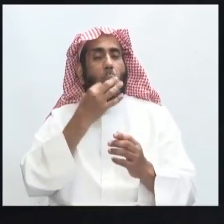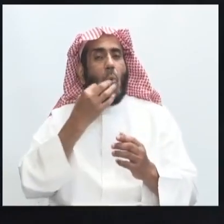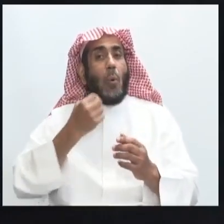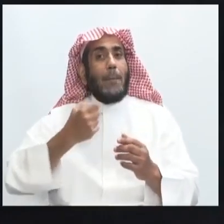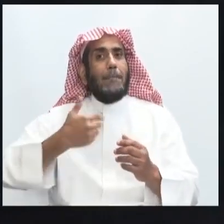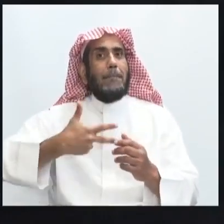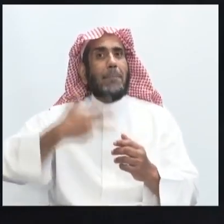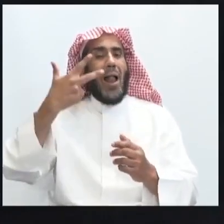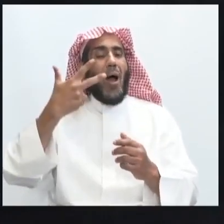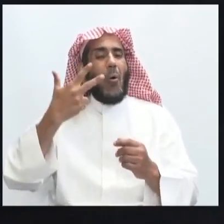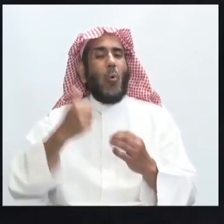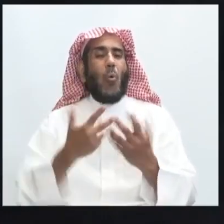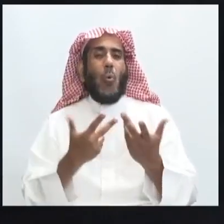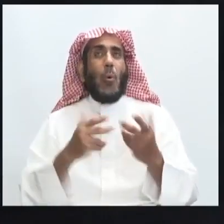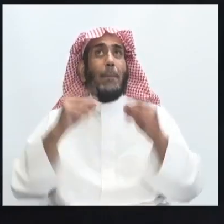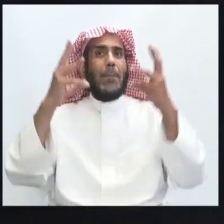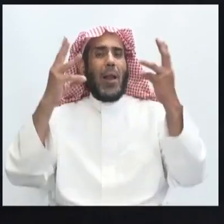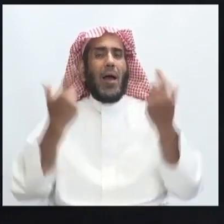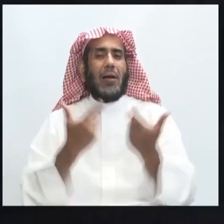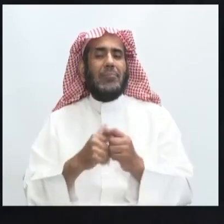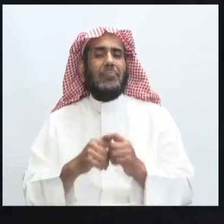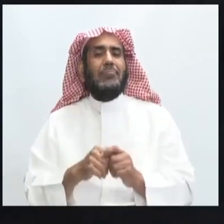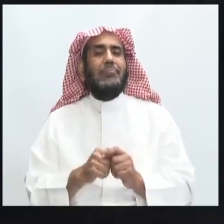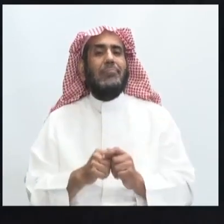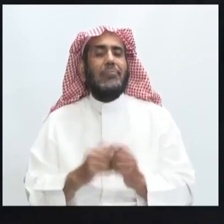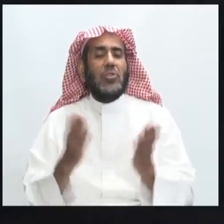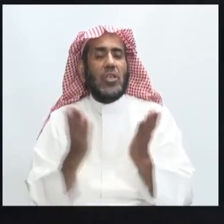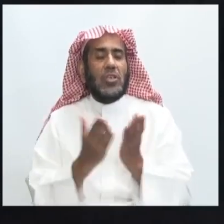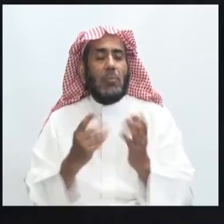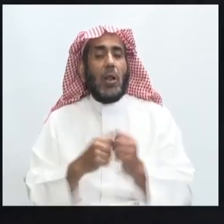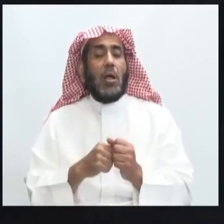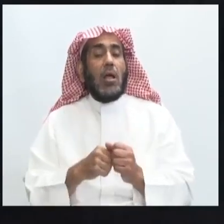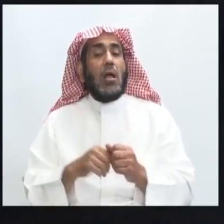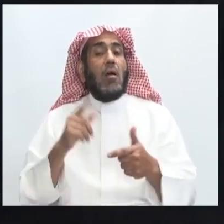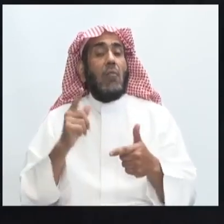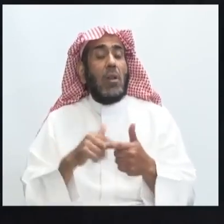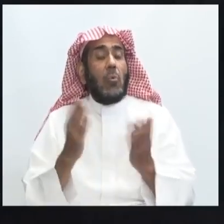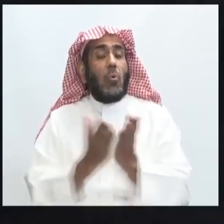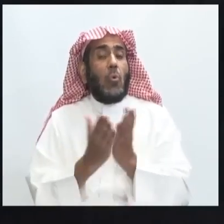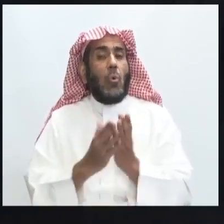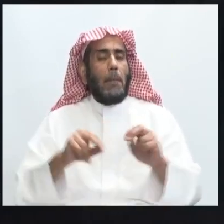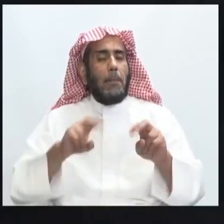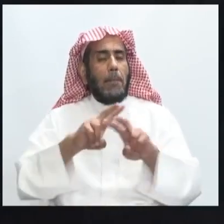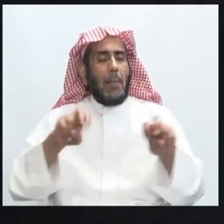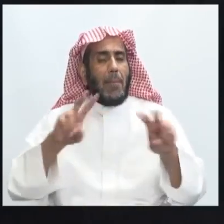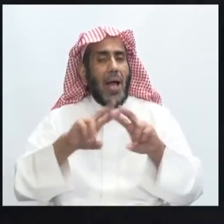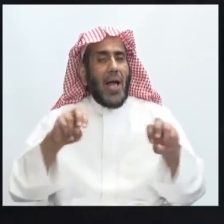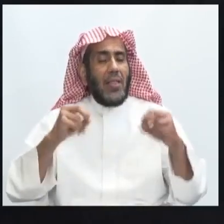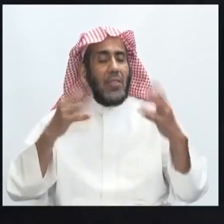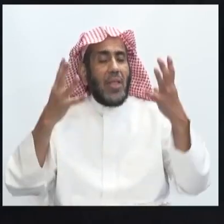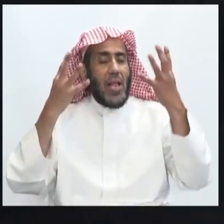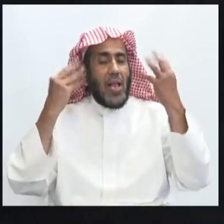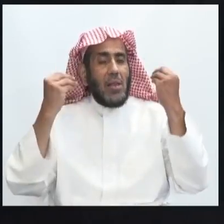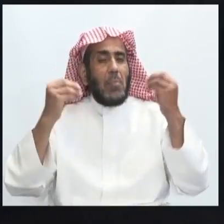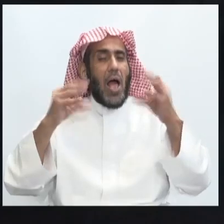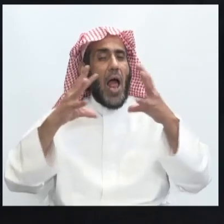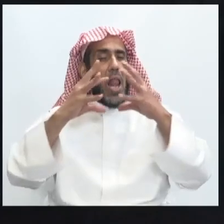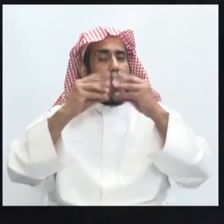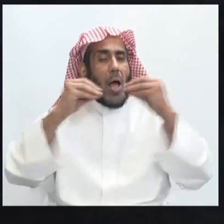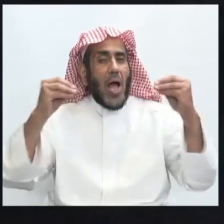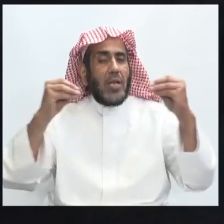دراسات بلاغيه ودراسات بلاغيه فالموضوع الثاني من باحث علم المعاني نحن في مباحث علم المعاني